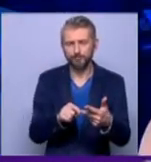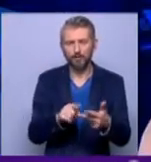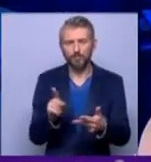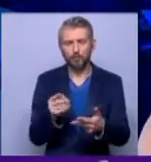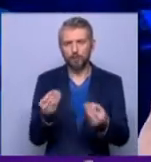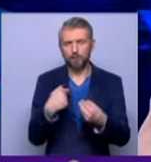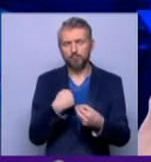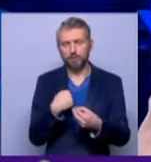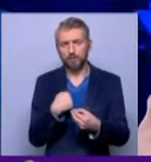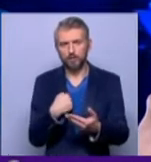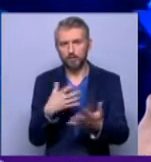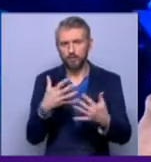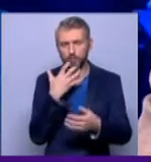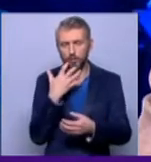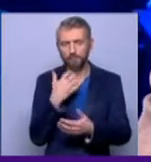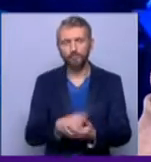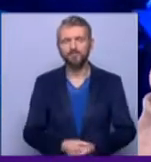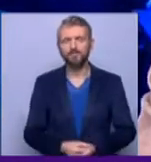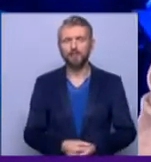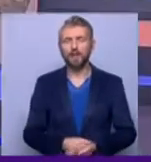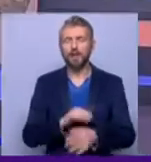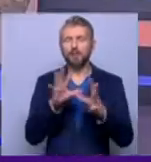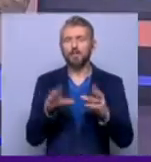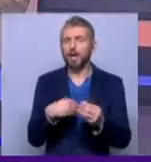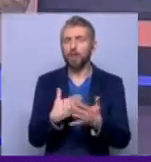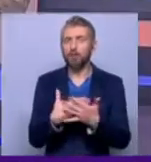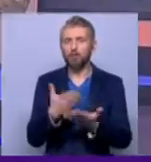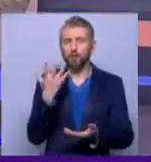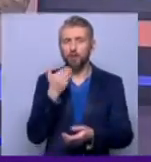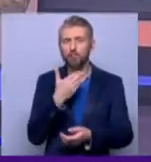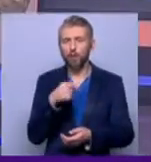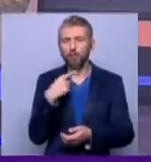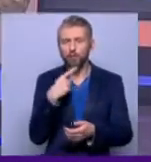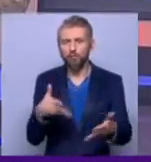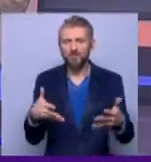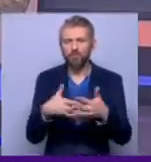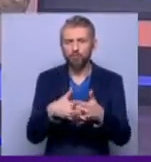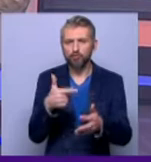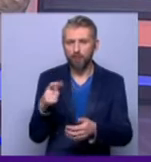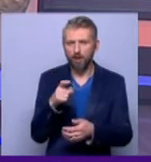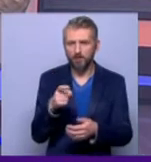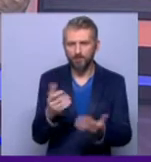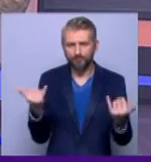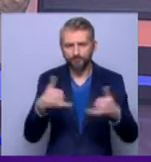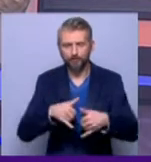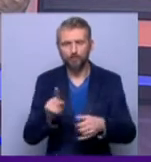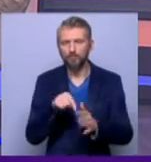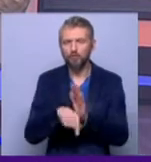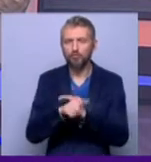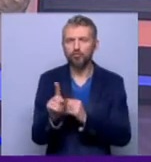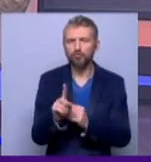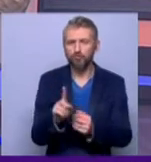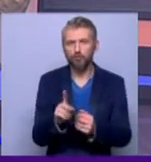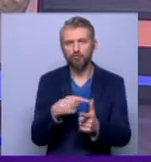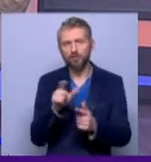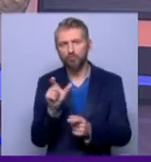мені і моїй родині тепло. Пане Валентине, взагалі гіпотетично, коли ми говоримо, змішуємо газ, що це означає фізично